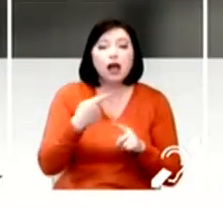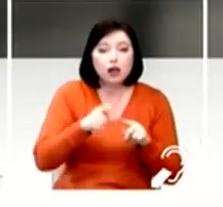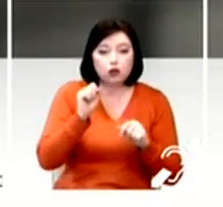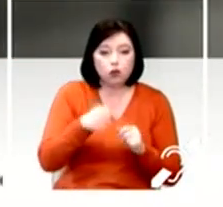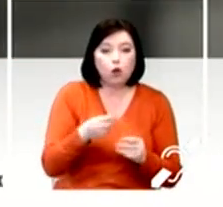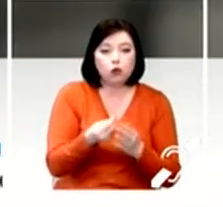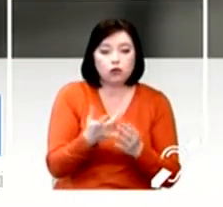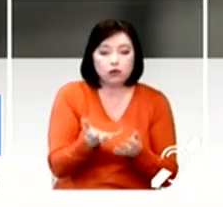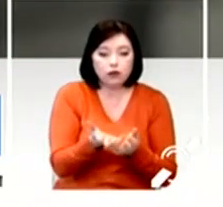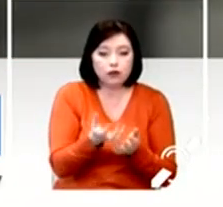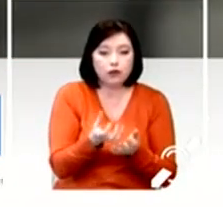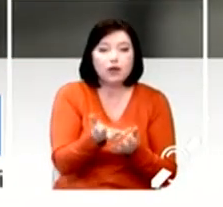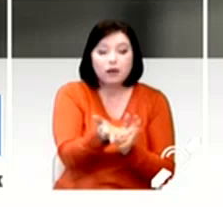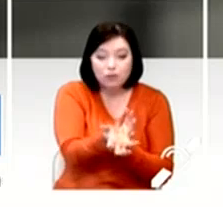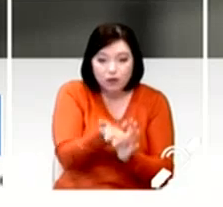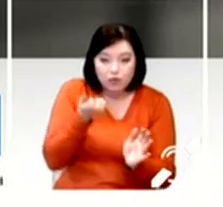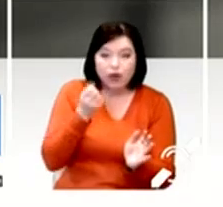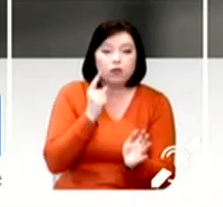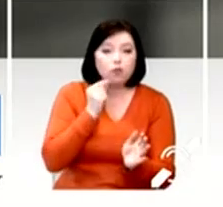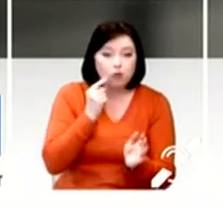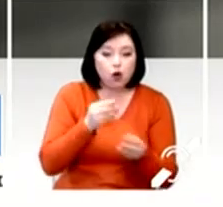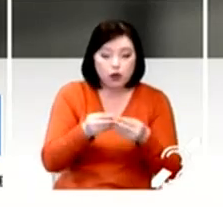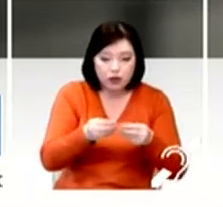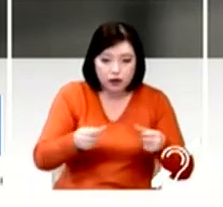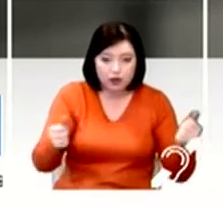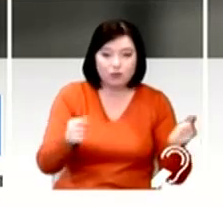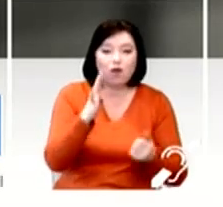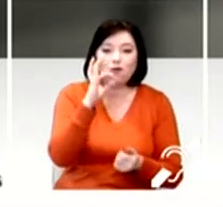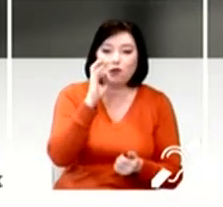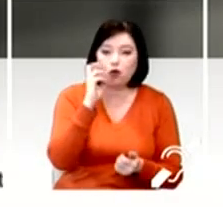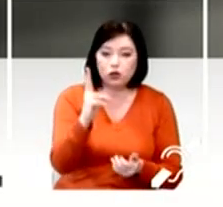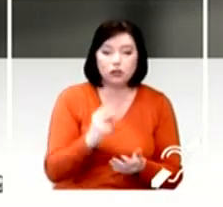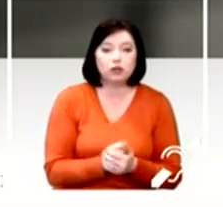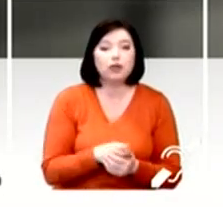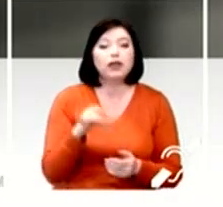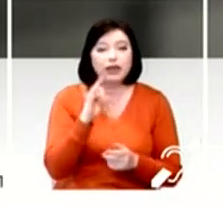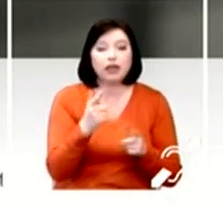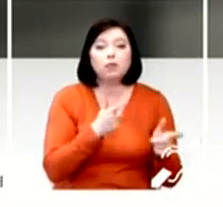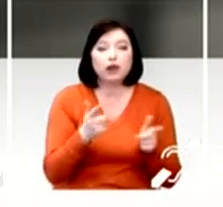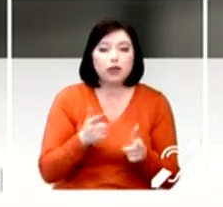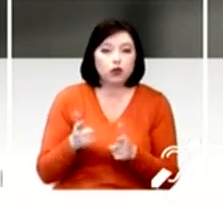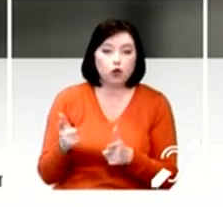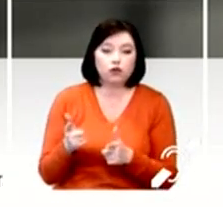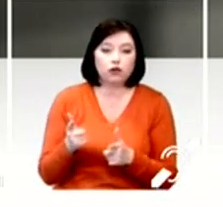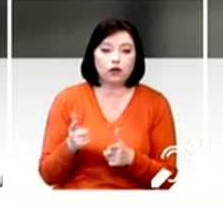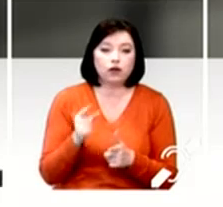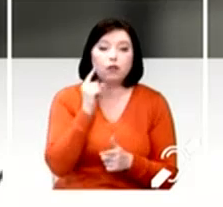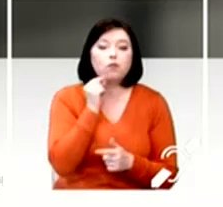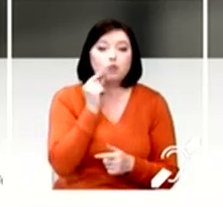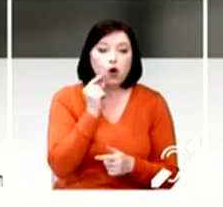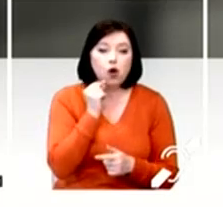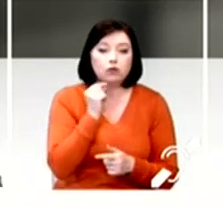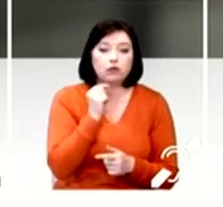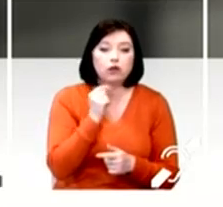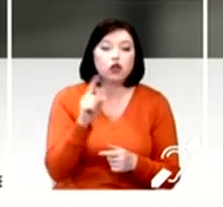extracții a mierii, de topirii a cerii și a pregătirii mierii